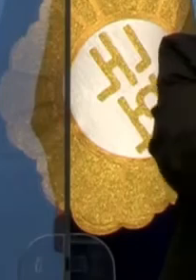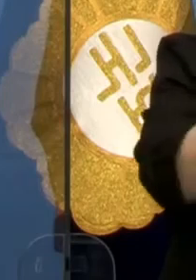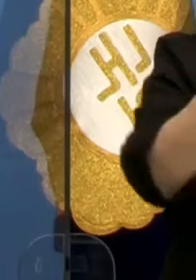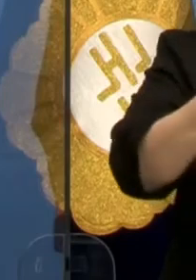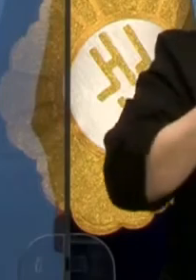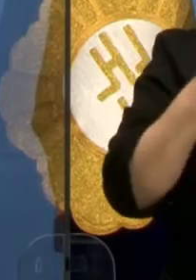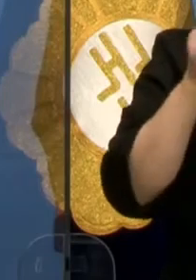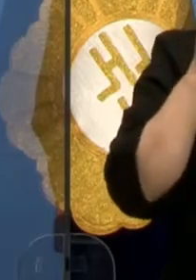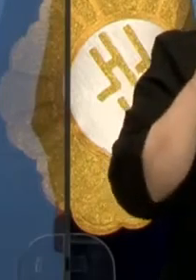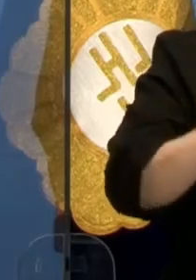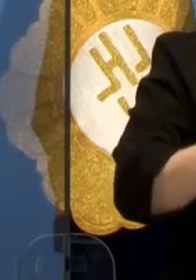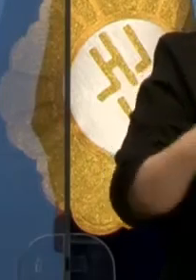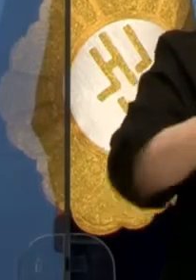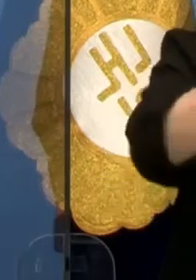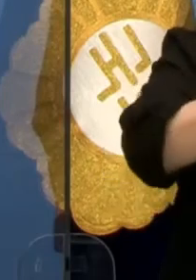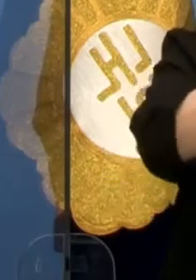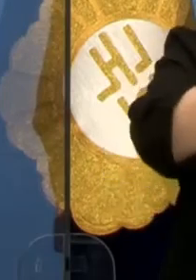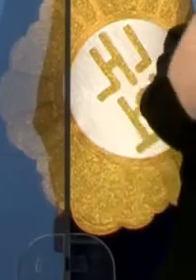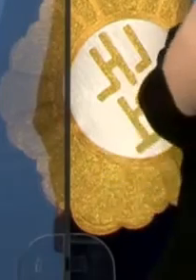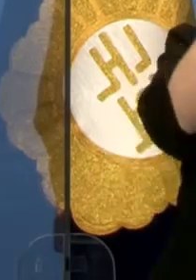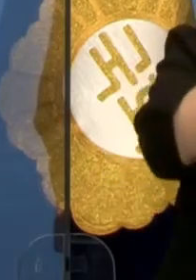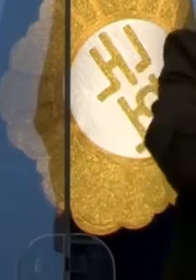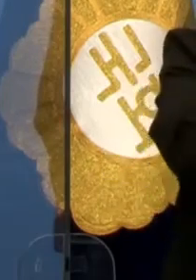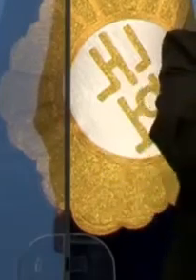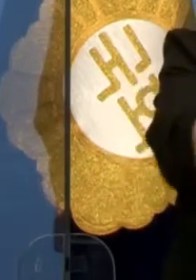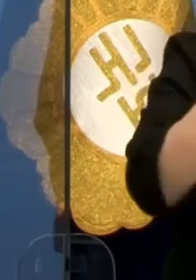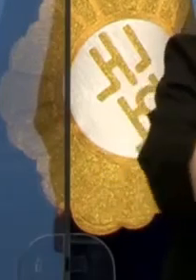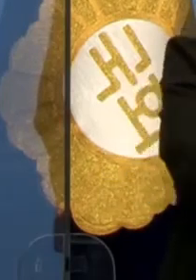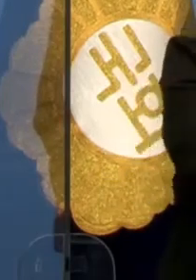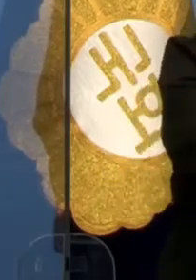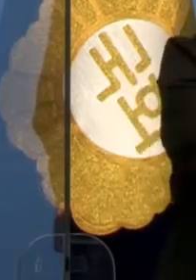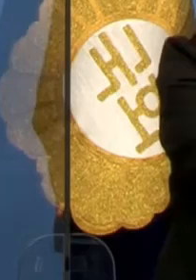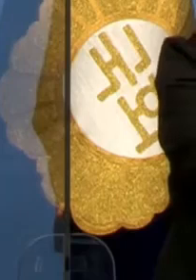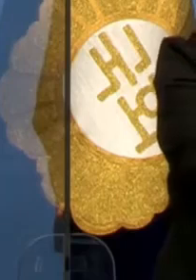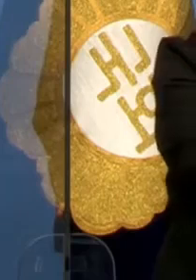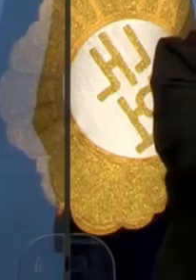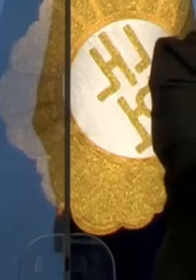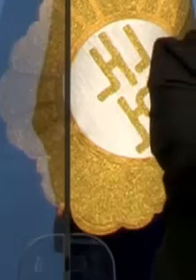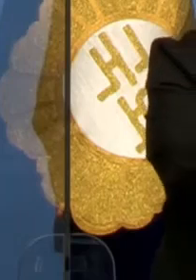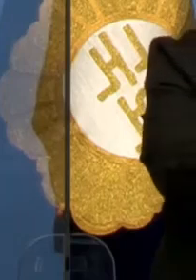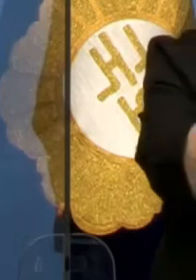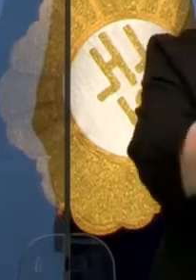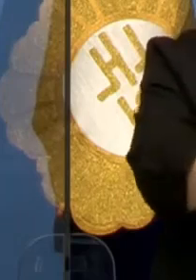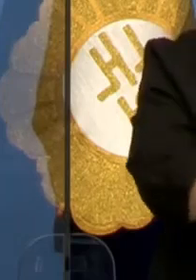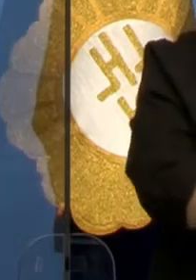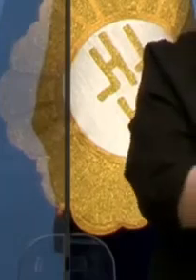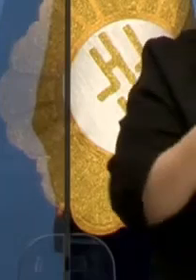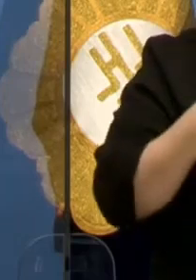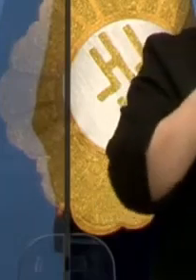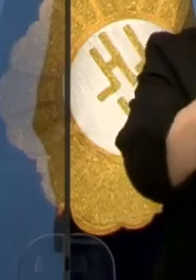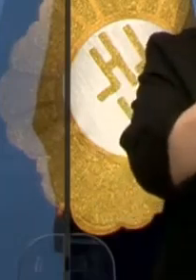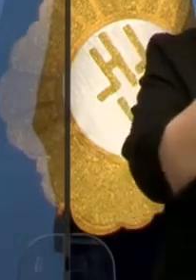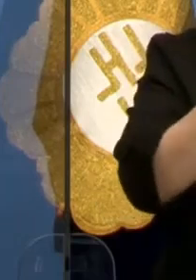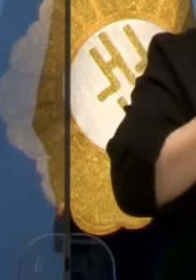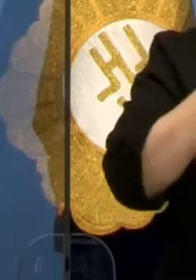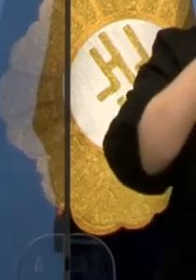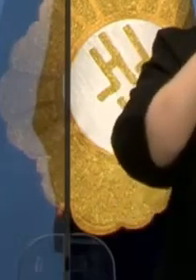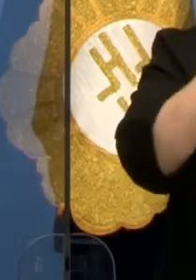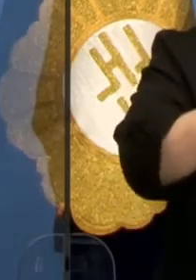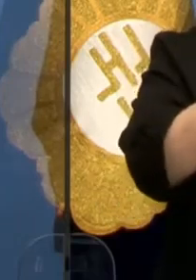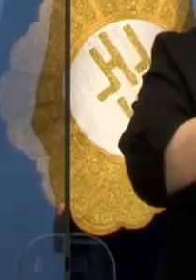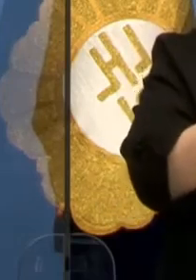대한 음해성 발언이 인터뷰 등에서 이어지고 있어서 부득이하게 이와 관련된 저의